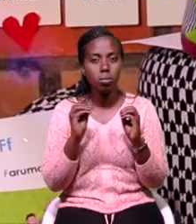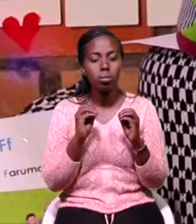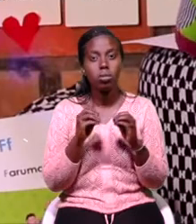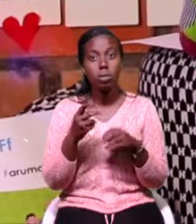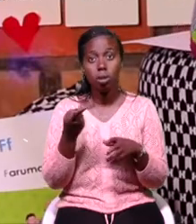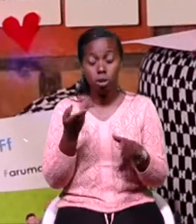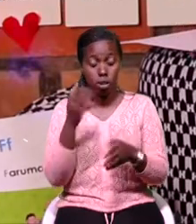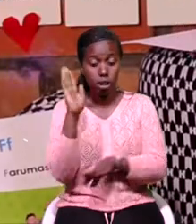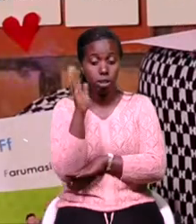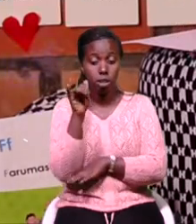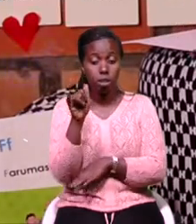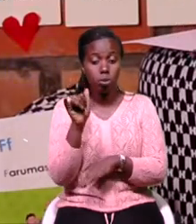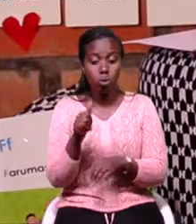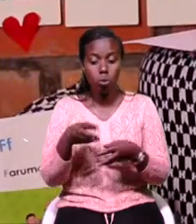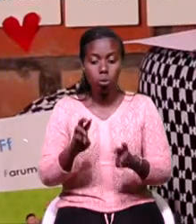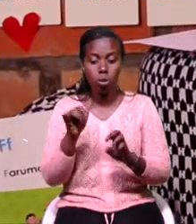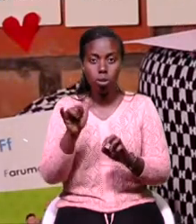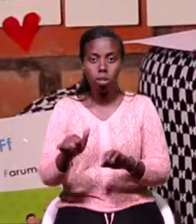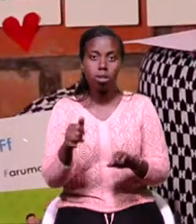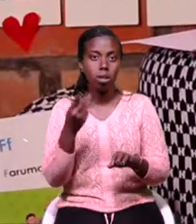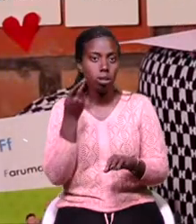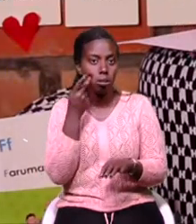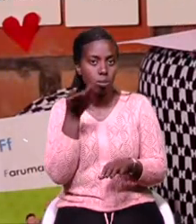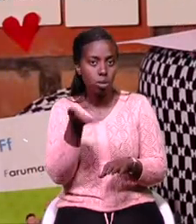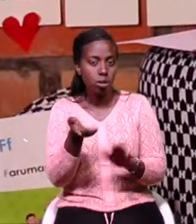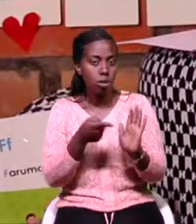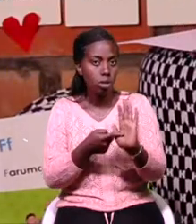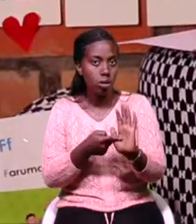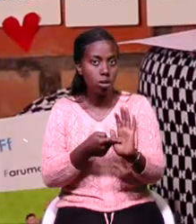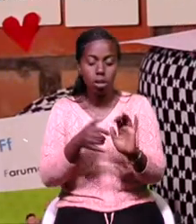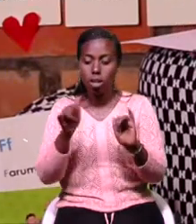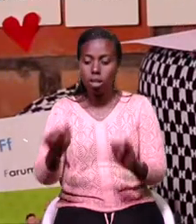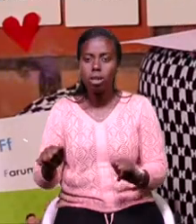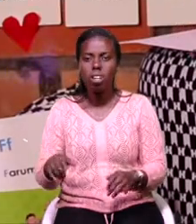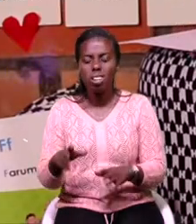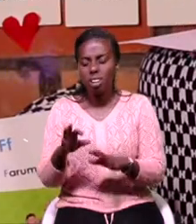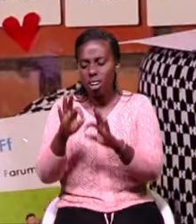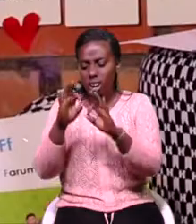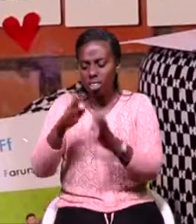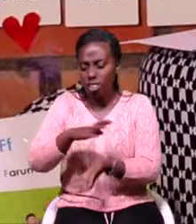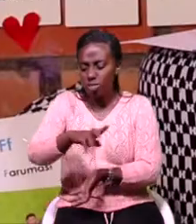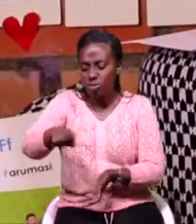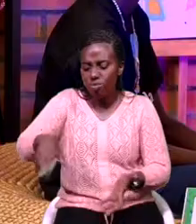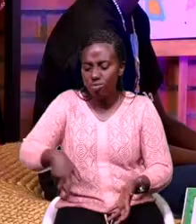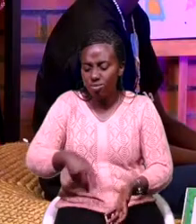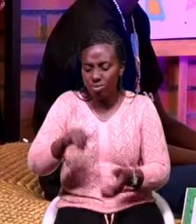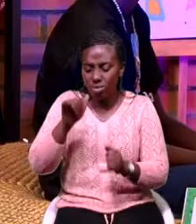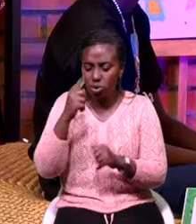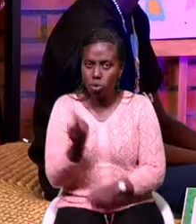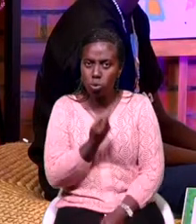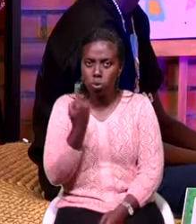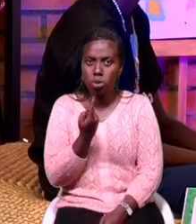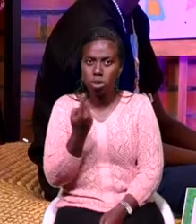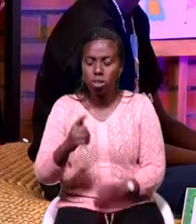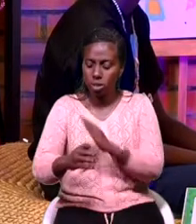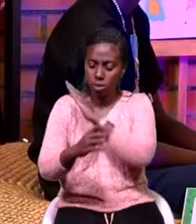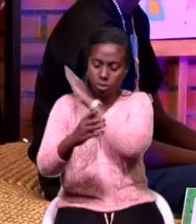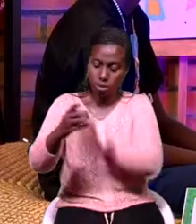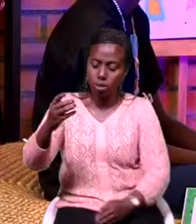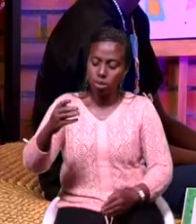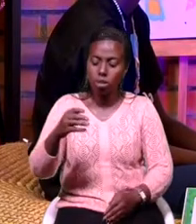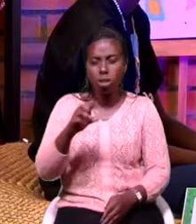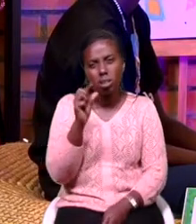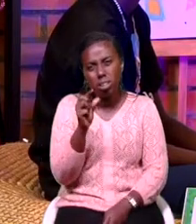dore uko cyasigaye kingana igiti cyasigaye ari akantu ari igitsinsi gusa cyonyine ari gato